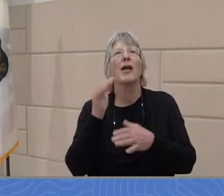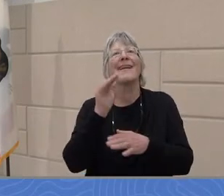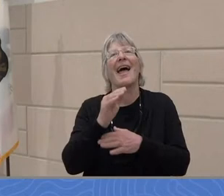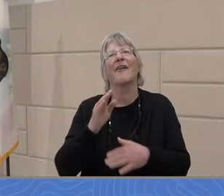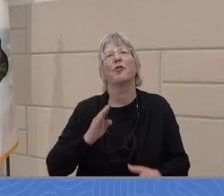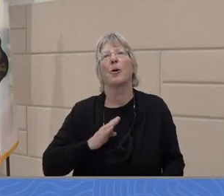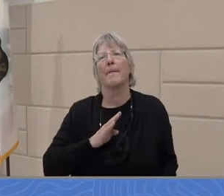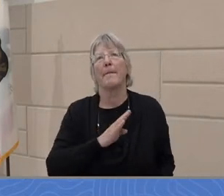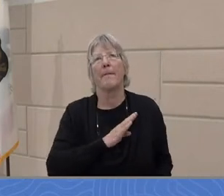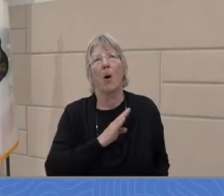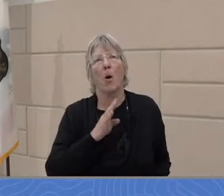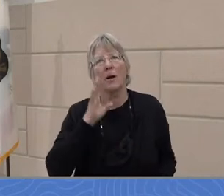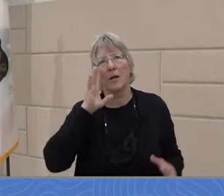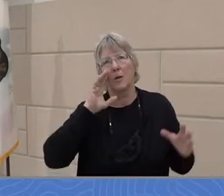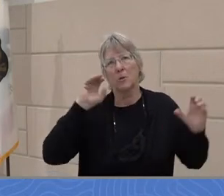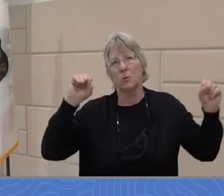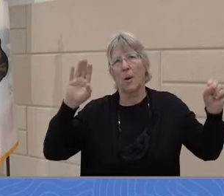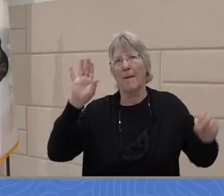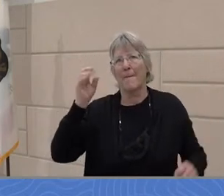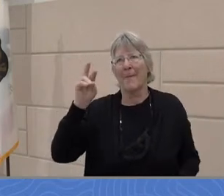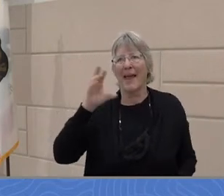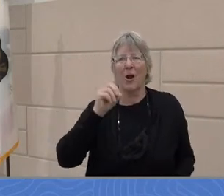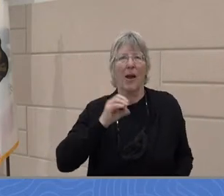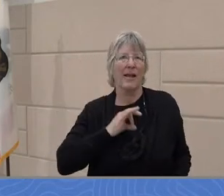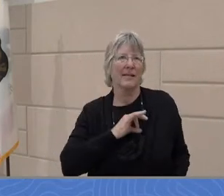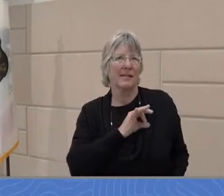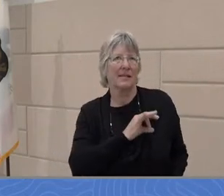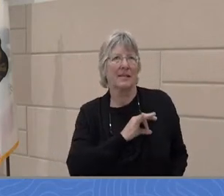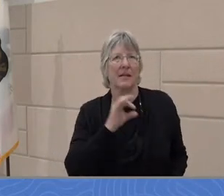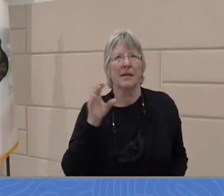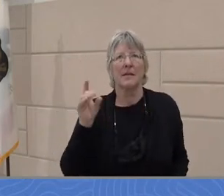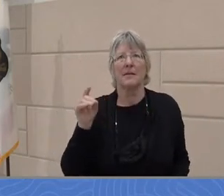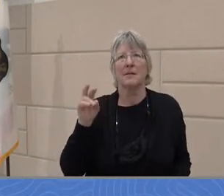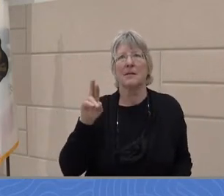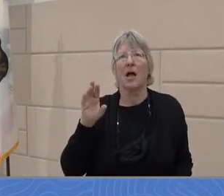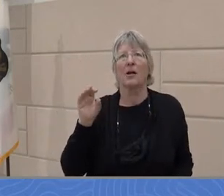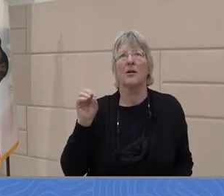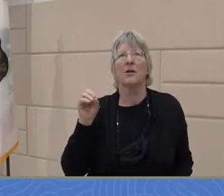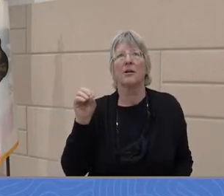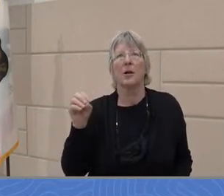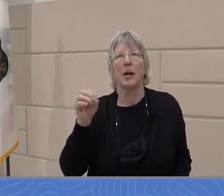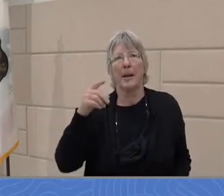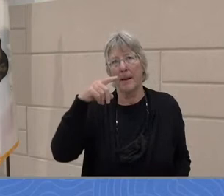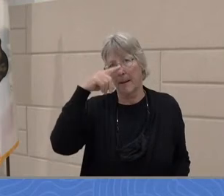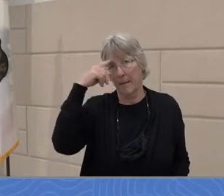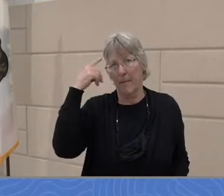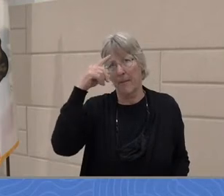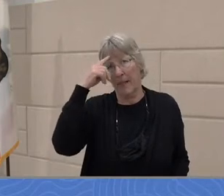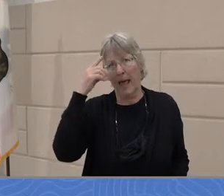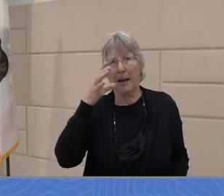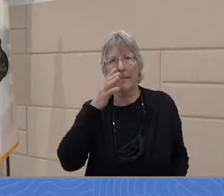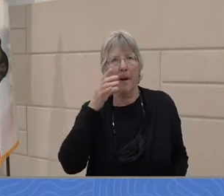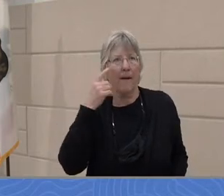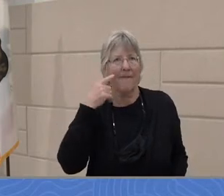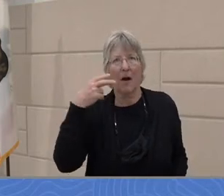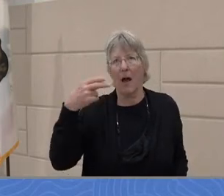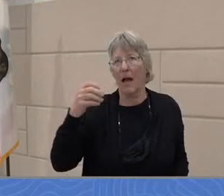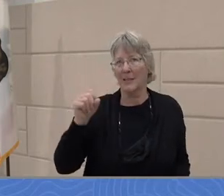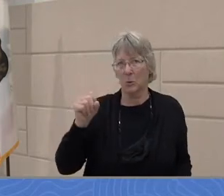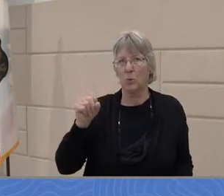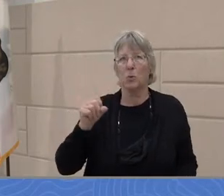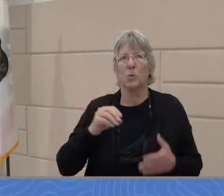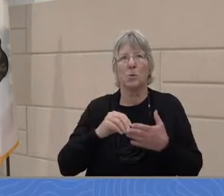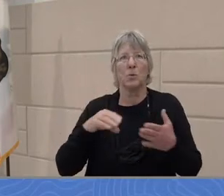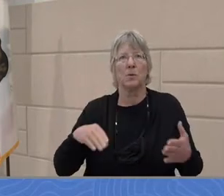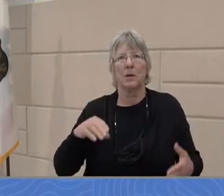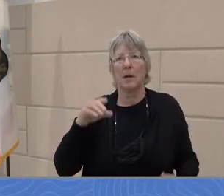จำเดียบสู้สมาชิกในยุคณะกรรมการนักเกียรติในยุคสลายในสหการได้ถึงขยมเจียมาไดใน